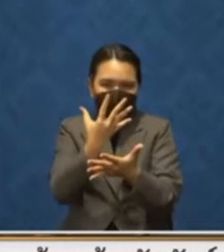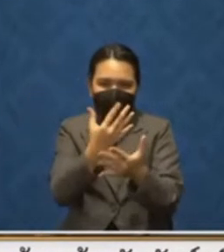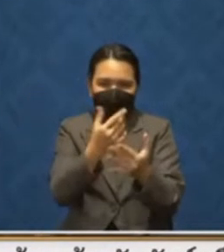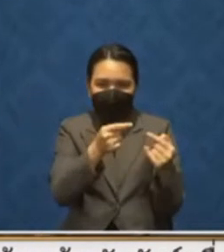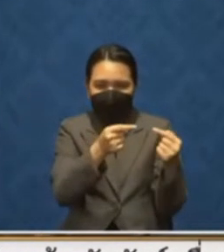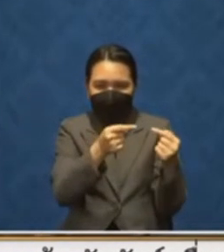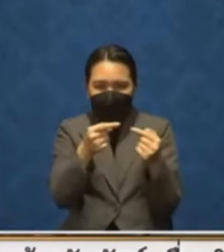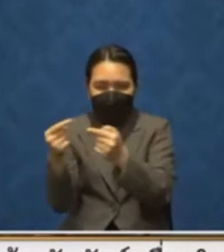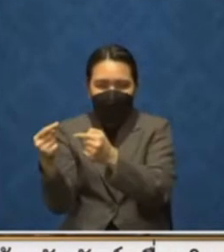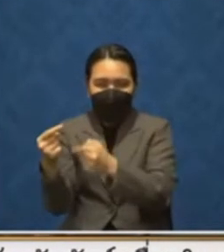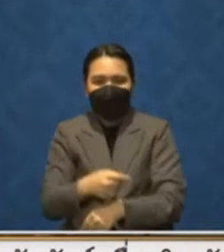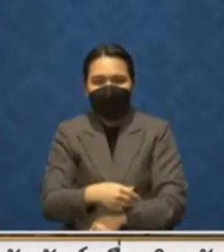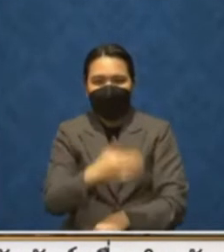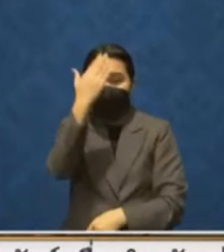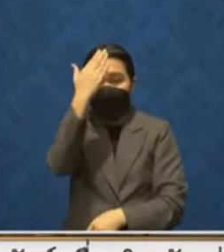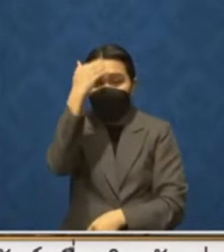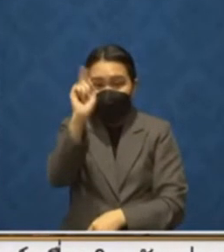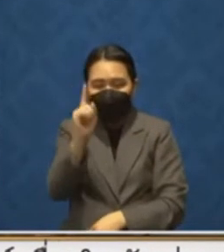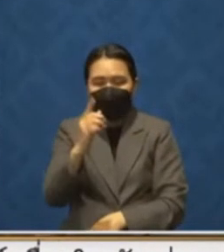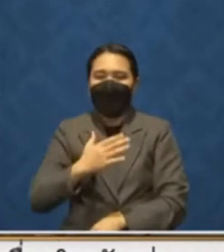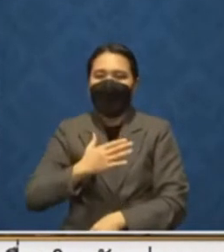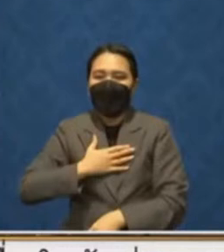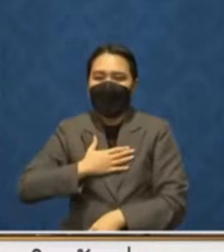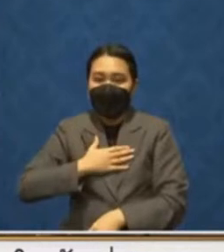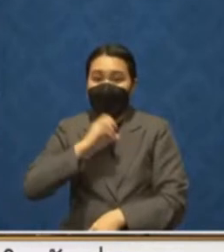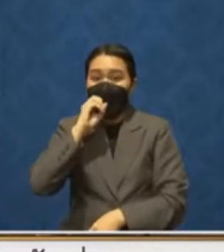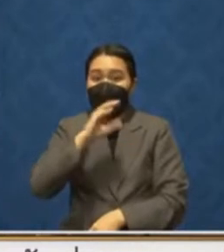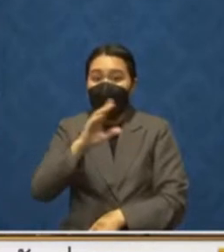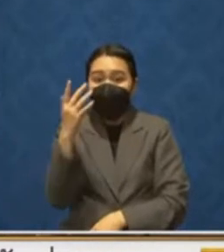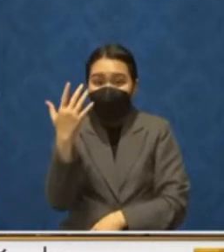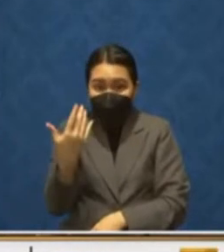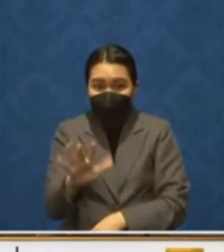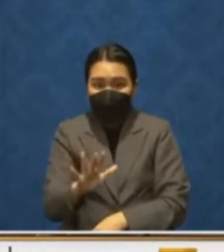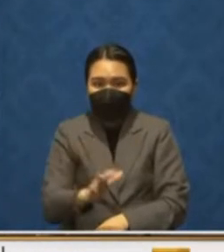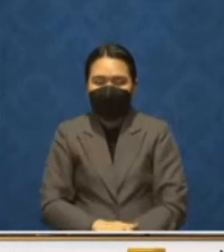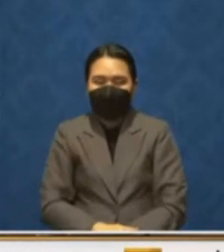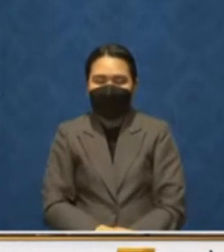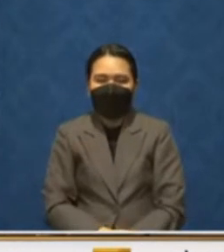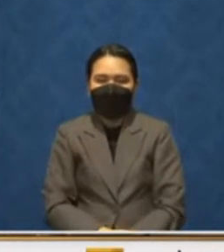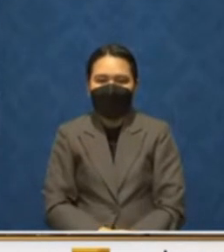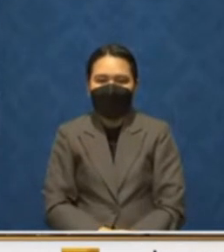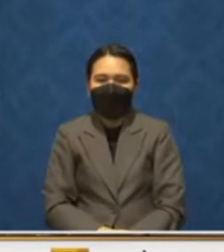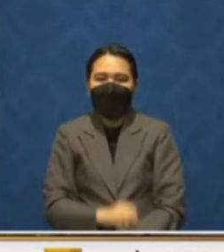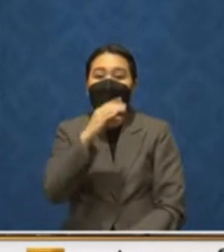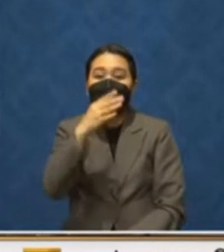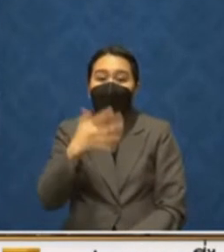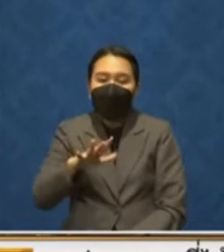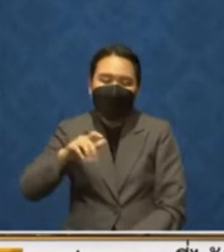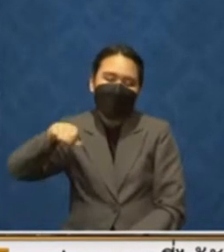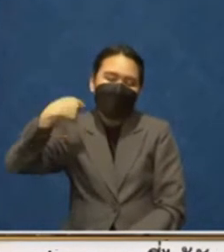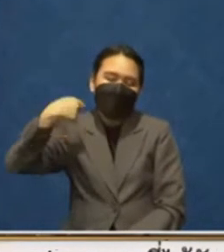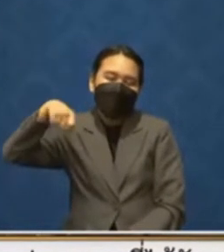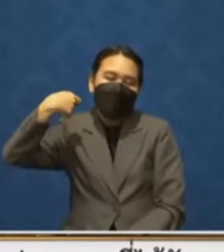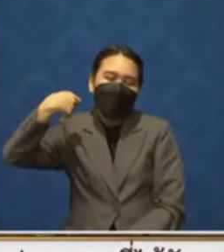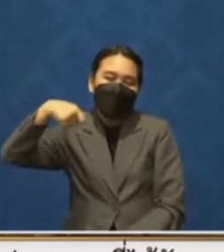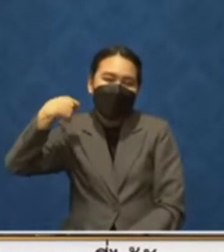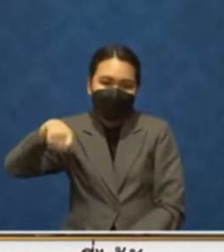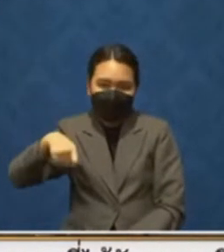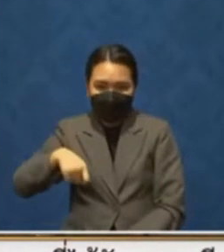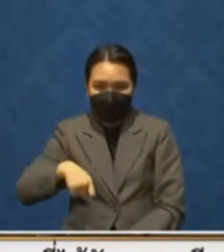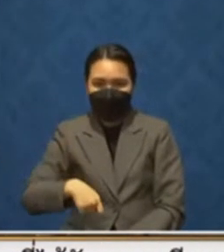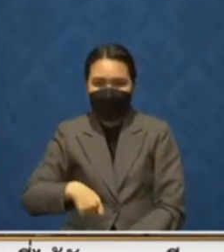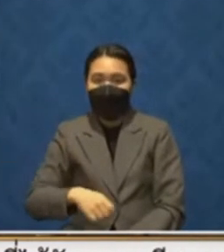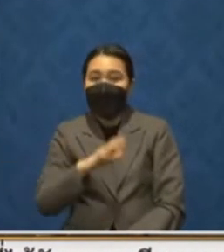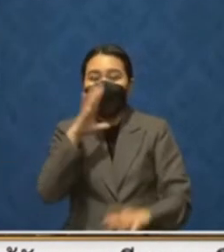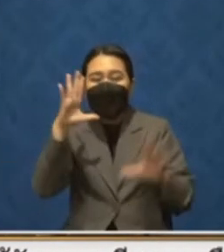ก็เมื่อกี้ผมบอกเลยเนี่ยใช้พัดจะเปิดแอร์นอนกลางคืน